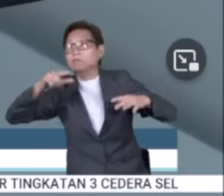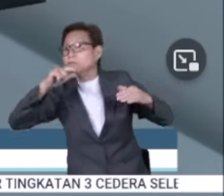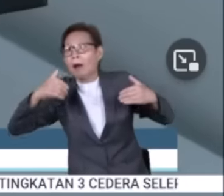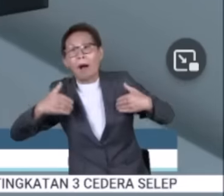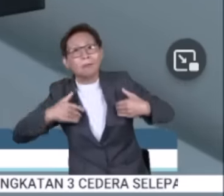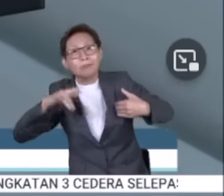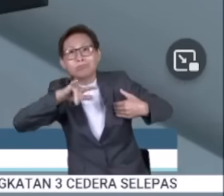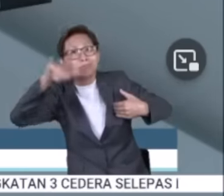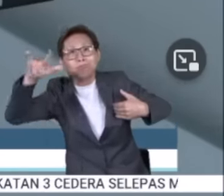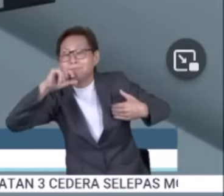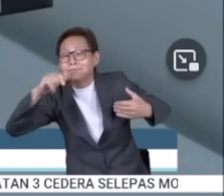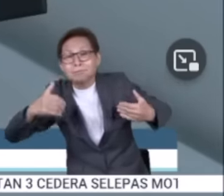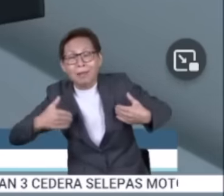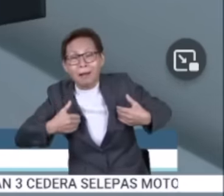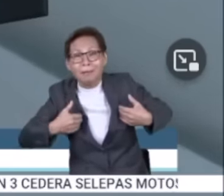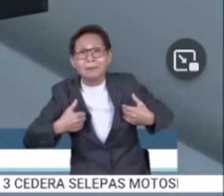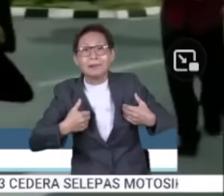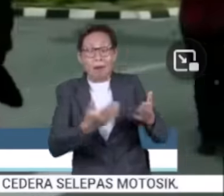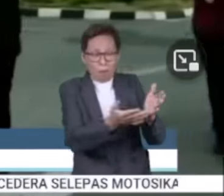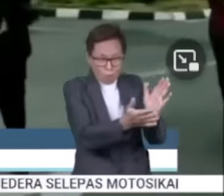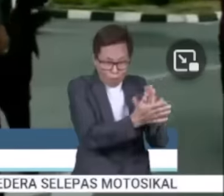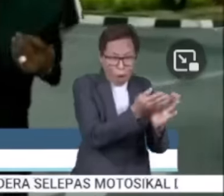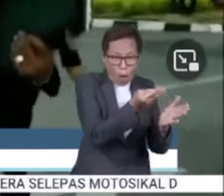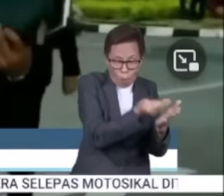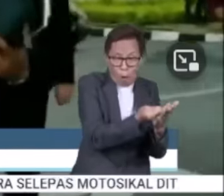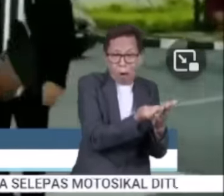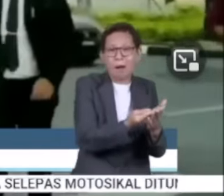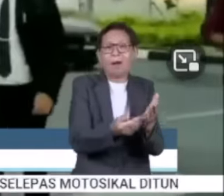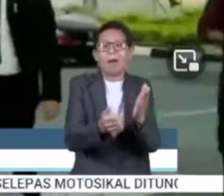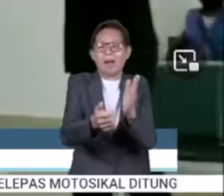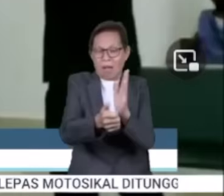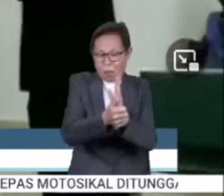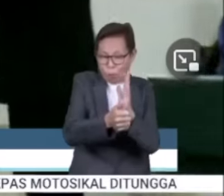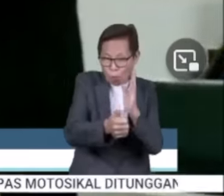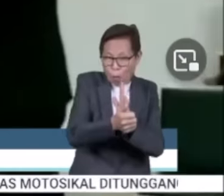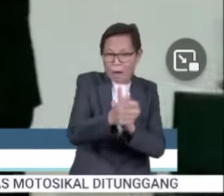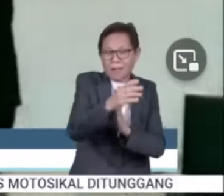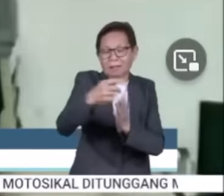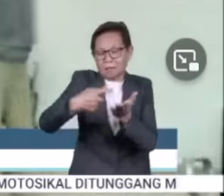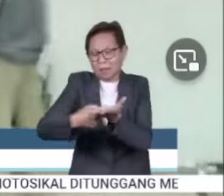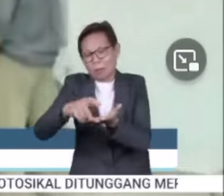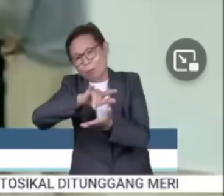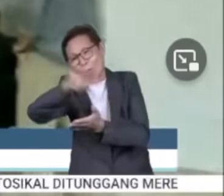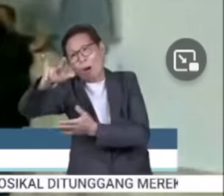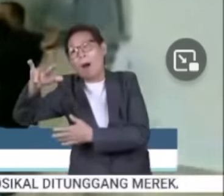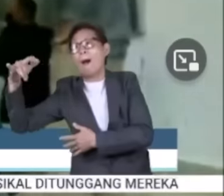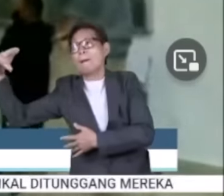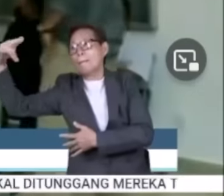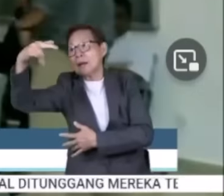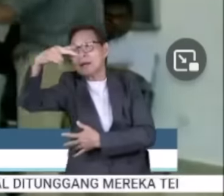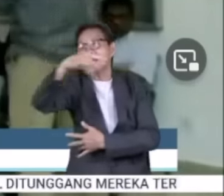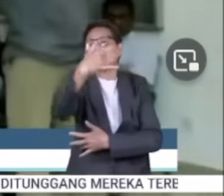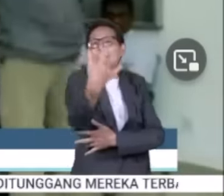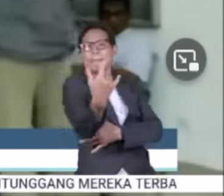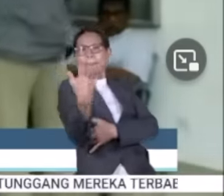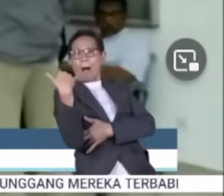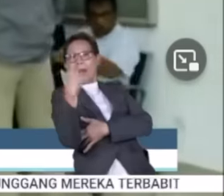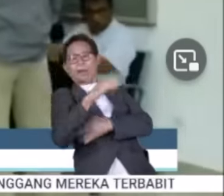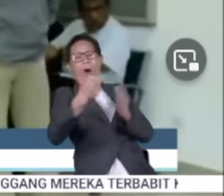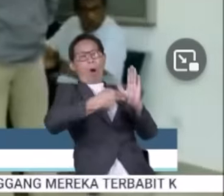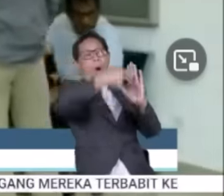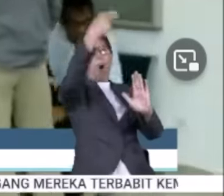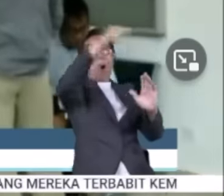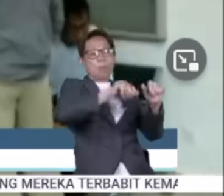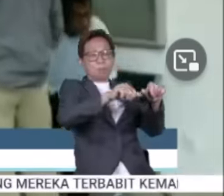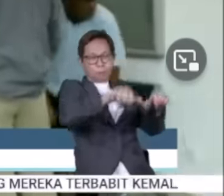ada perjalanan seperti yang dituntut. Dokumen itu antaranya invoice dan sebuah harga tiket penerbangan pergi balik dan hotel penginapan yang dikeluarkan